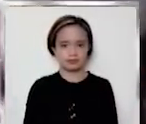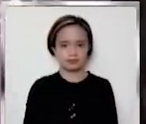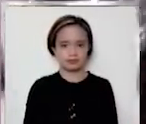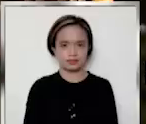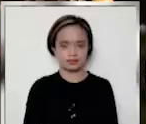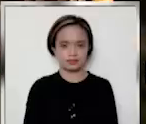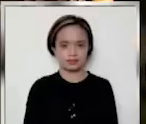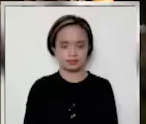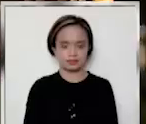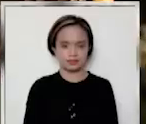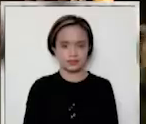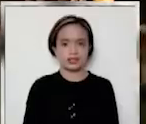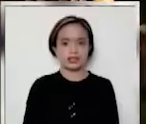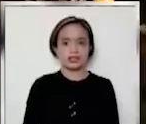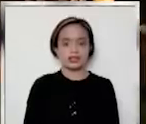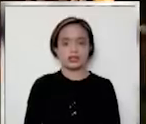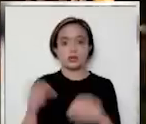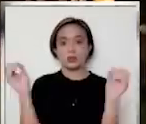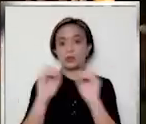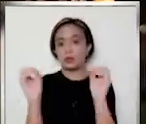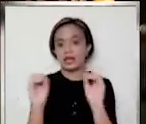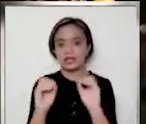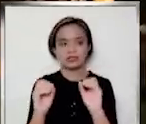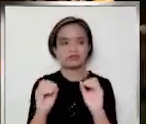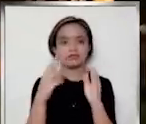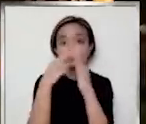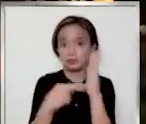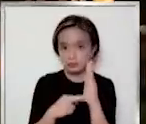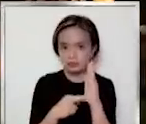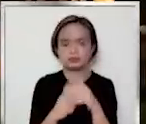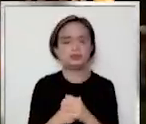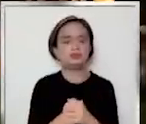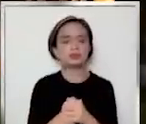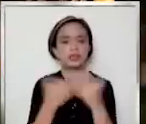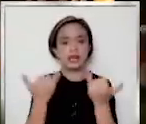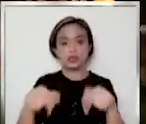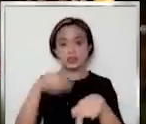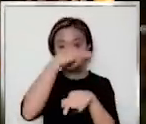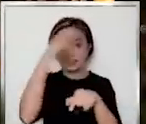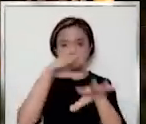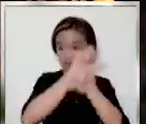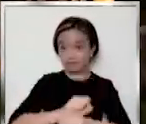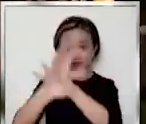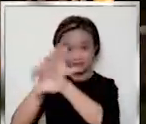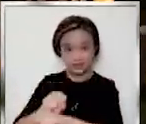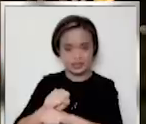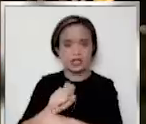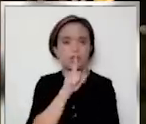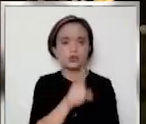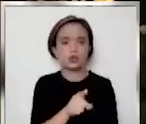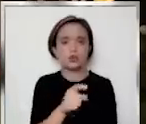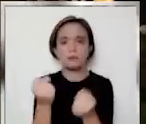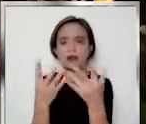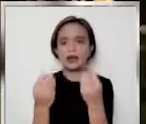Vicky, bagamat halos wala na nga lahat yung mga restrictions, yung kaugalian dito sa Rizal Park ay na talagang inaabangan ng marami ay hindi pa rin na ibabalik.